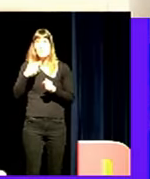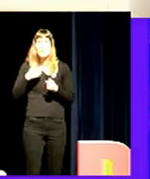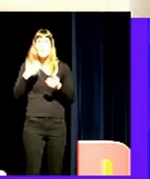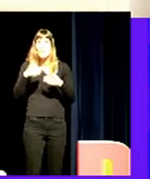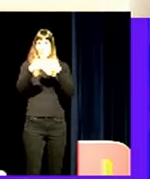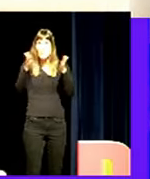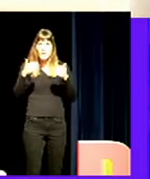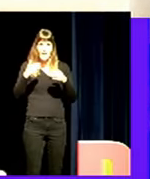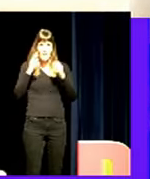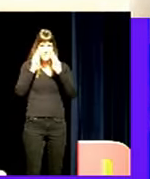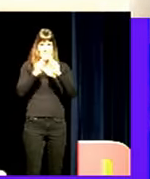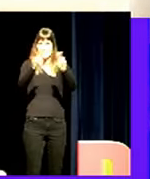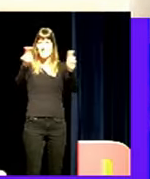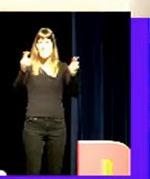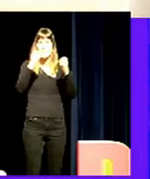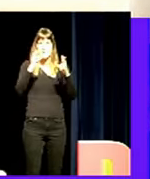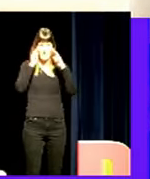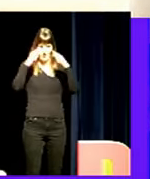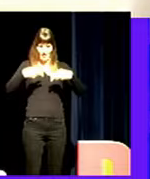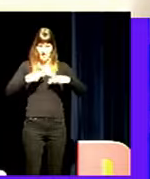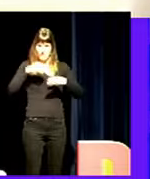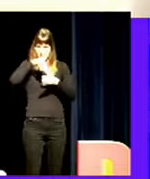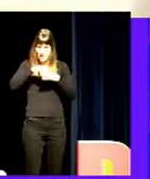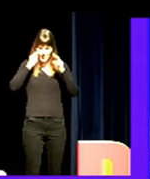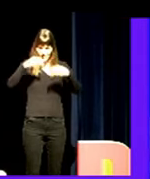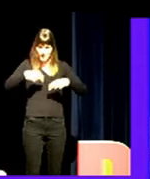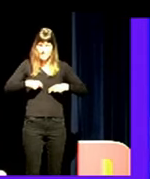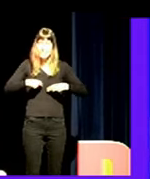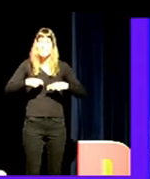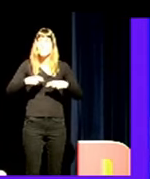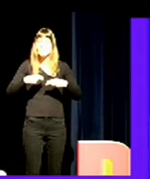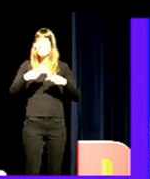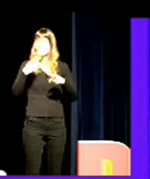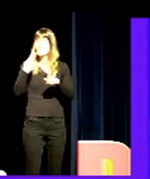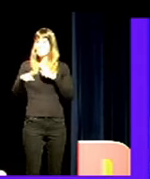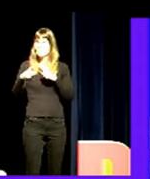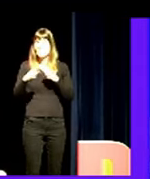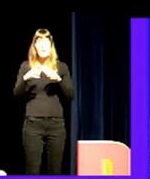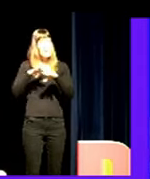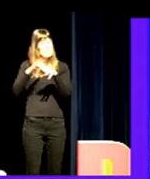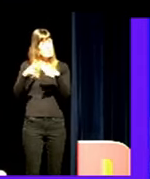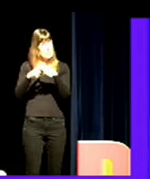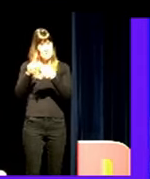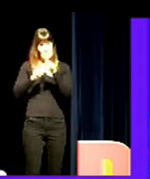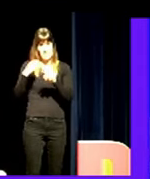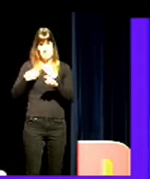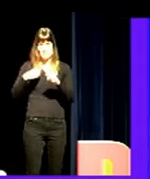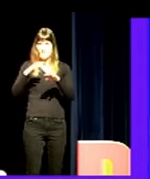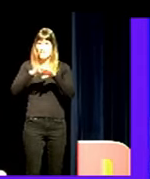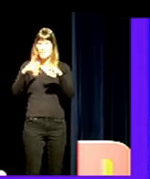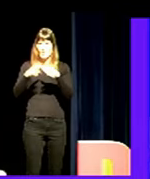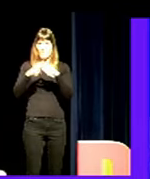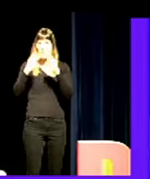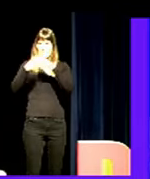baina gero zure barrura begira, zer. Klaro, hori da, berdin-berdinean gertatzen da zare sozialetan, ez da, kanpora begira, super